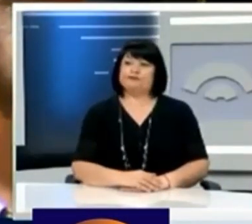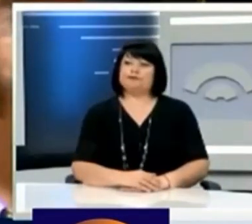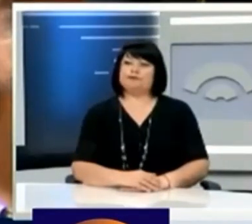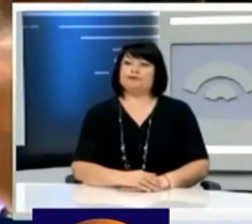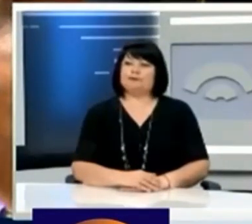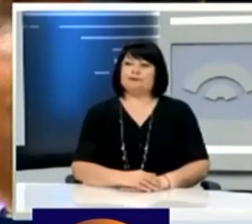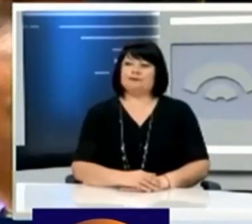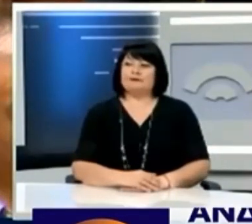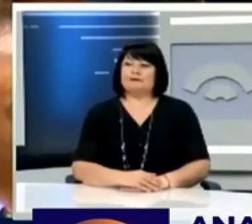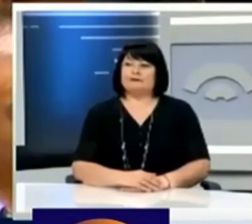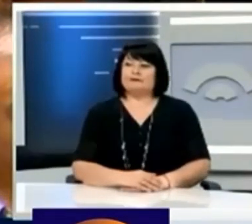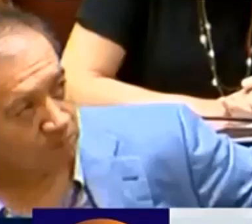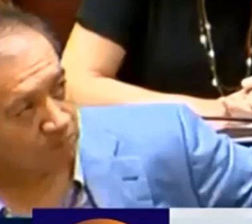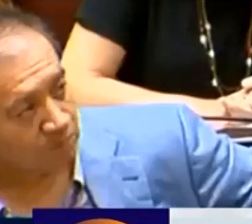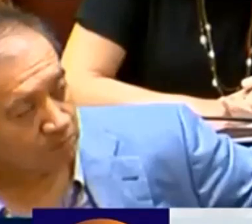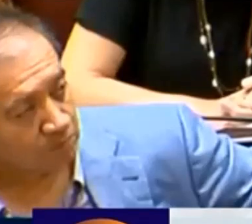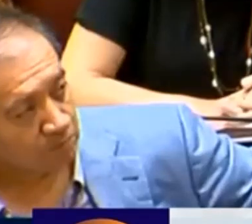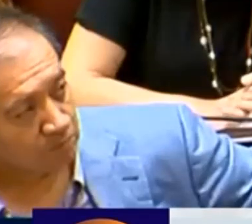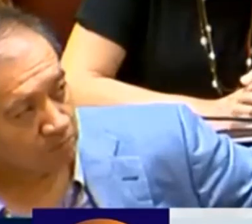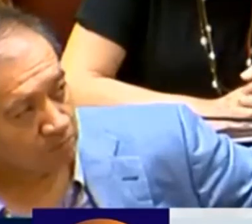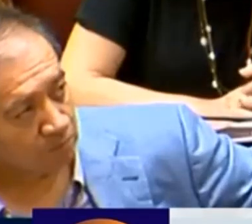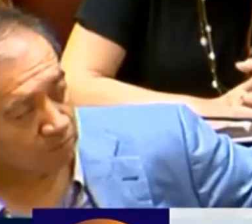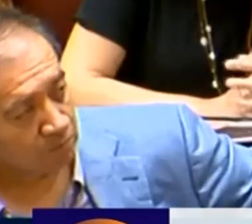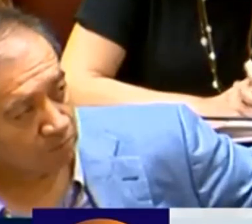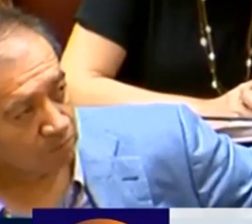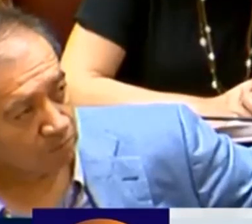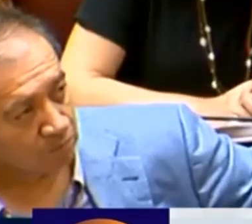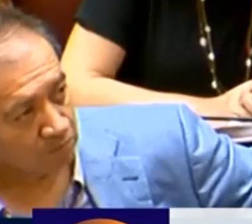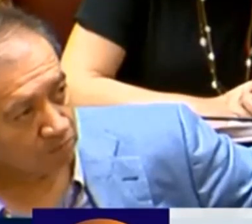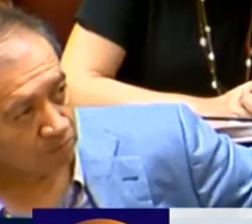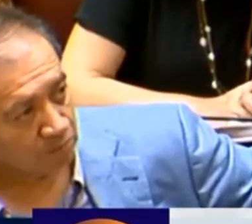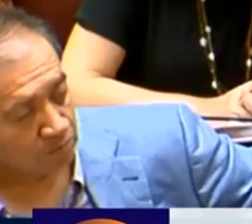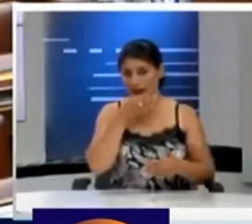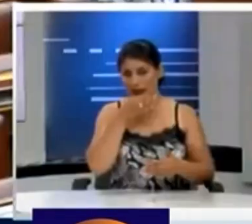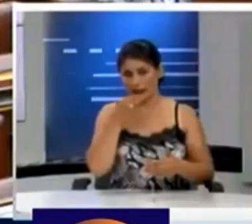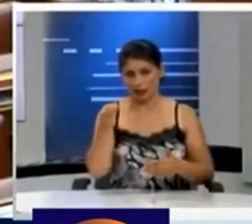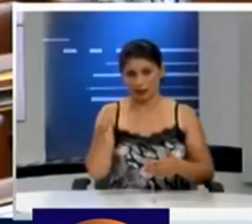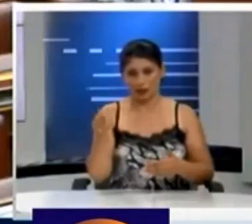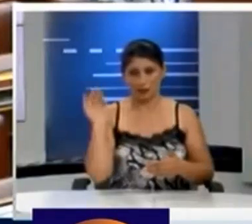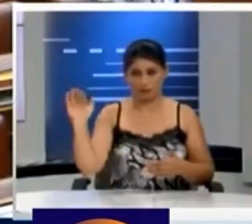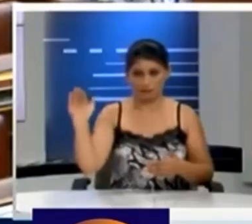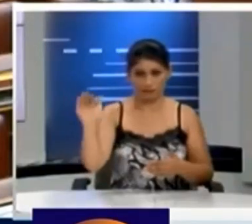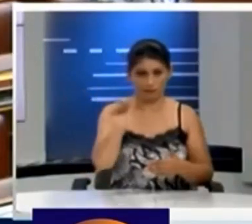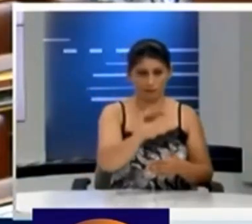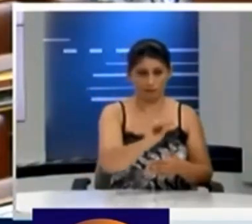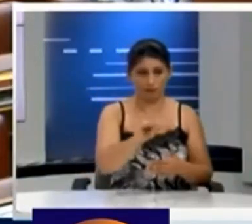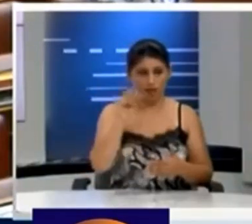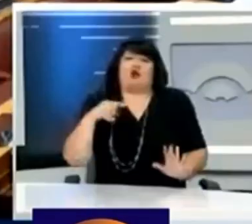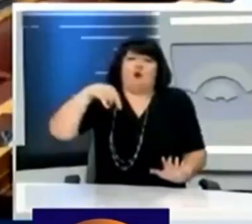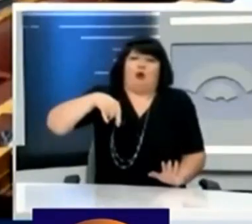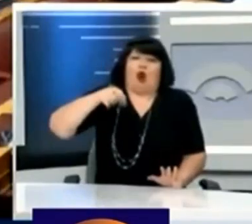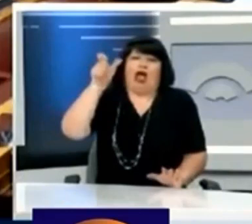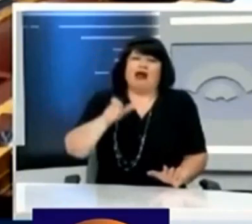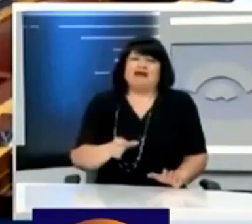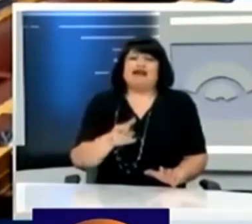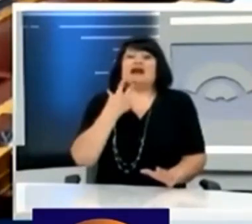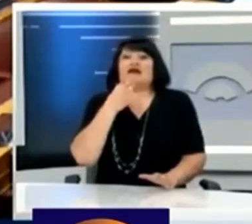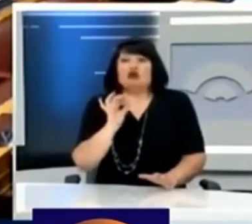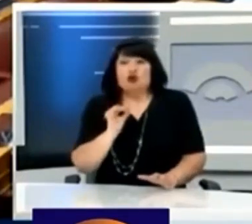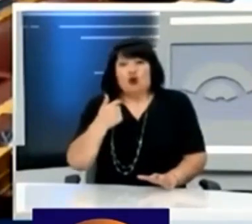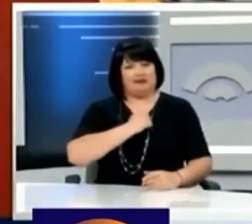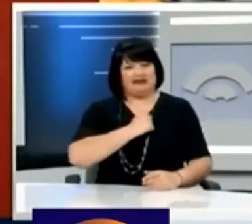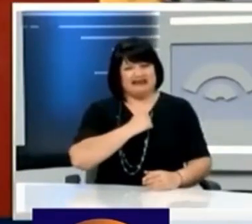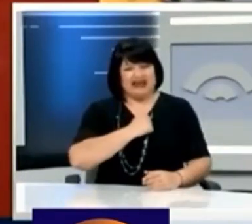δηλώνει στον πολίτη ότι ό,τι ισχύει για αυτόν, ισχύει και για μας. Στην άλλη όχθη βρέθηκαν ΣΥΡΙΖΑ, Κομμουνιστικό Κόμμα και